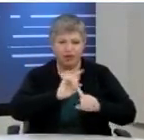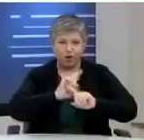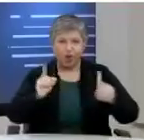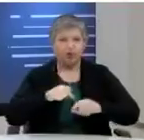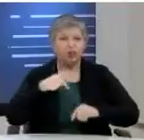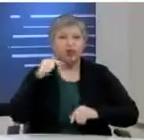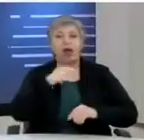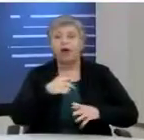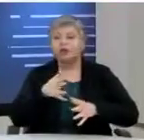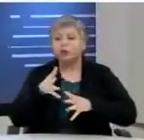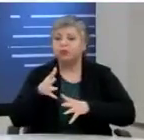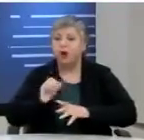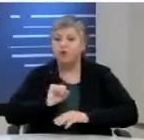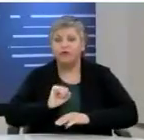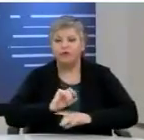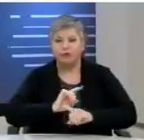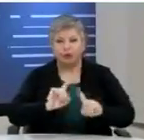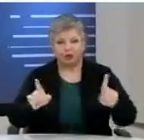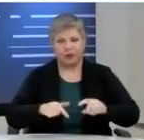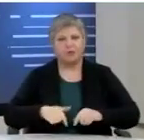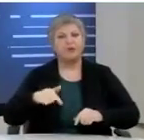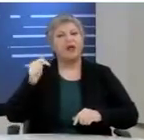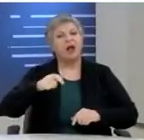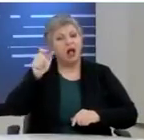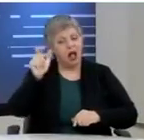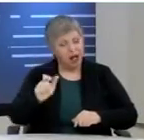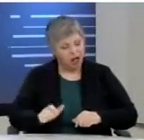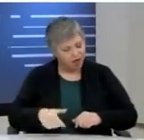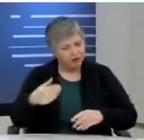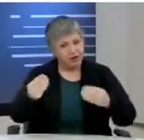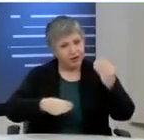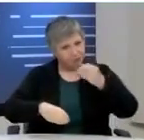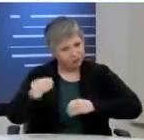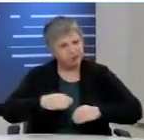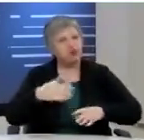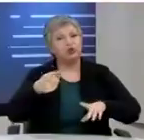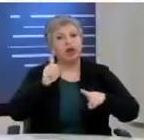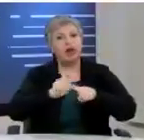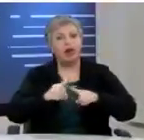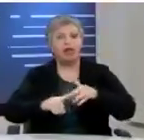εκφοβήσει κανείς. Και η χώρα με την ψήφο τους θα προχωρήσει μπροστά. Σας ευχαριστώ.